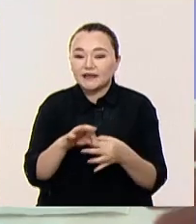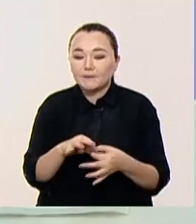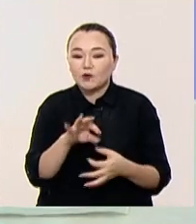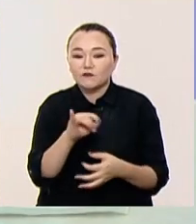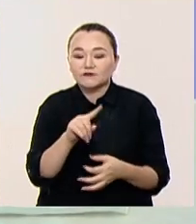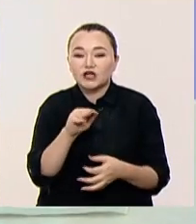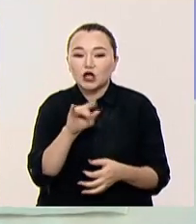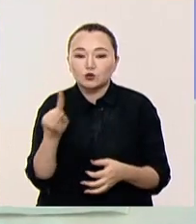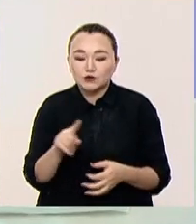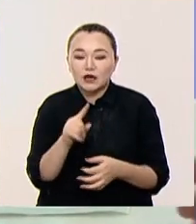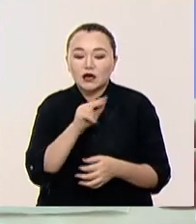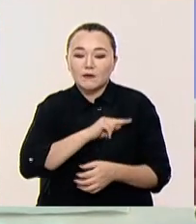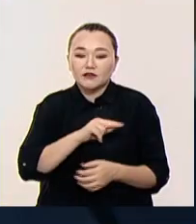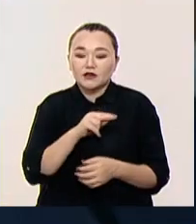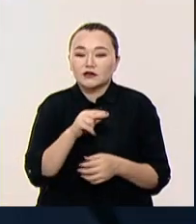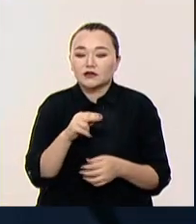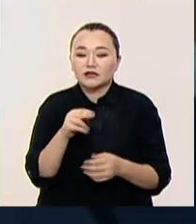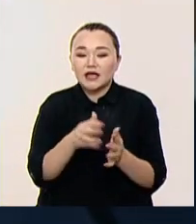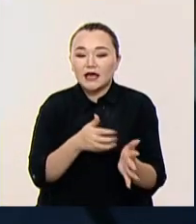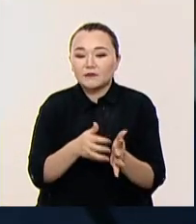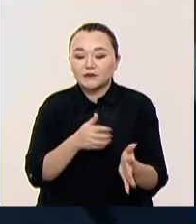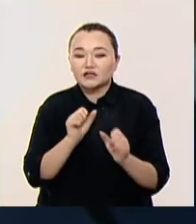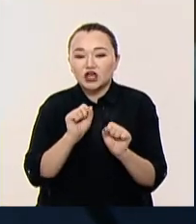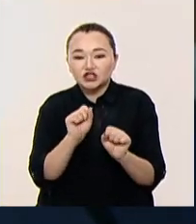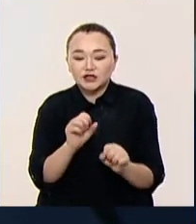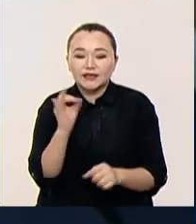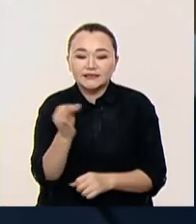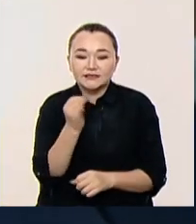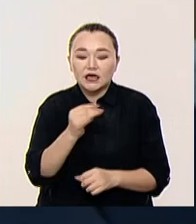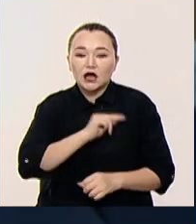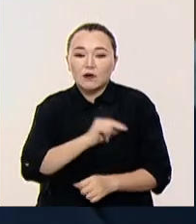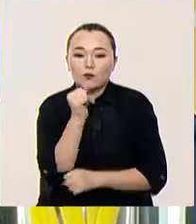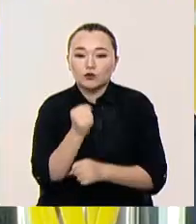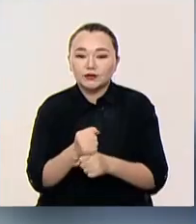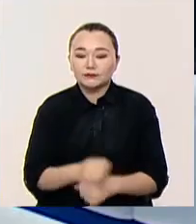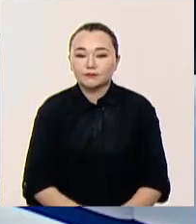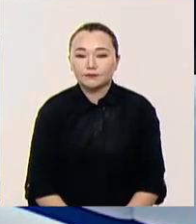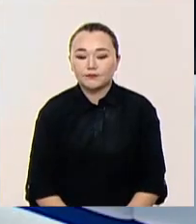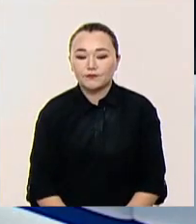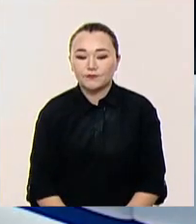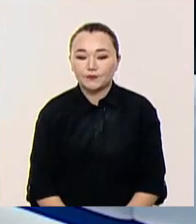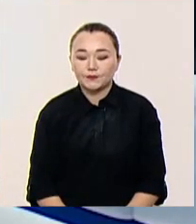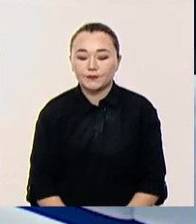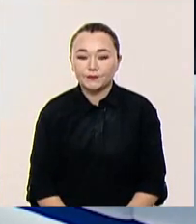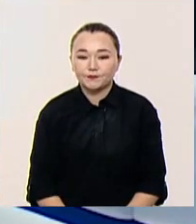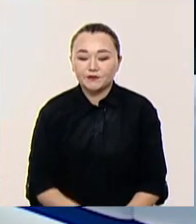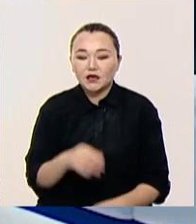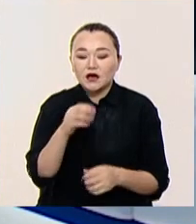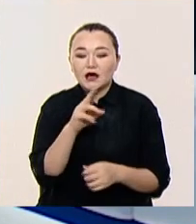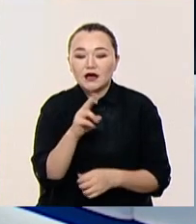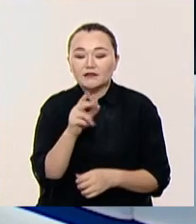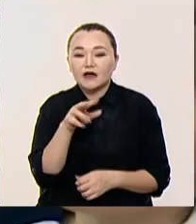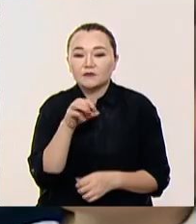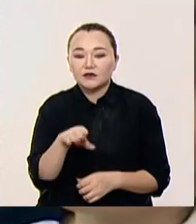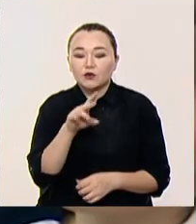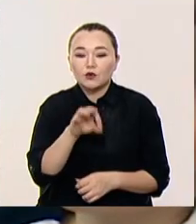и работодателей не обеспечивает достаточную защиту интересов работников Каракат Абди